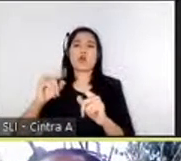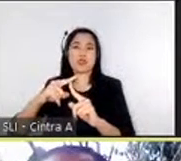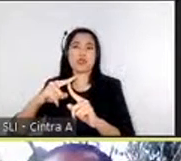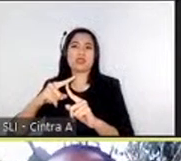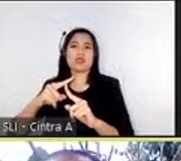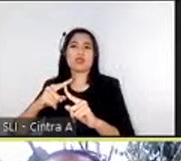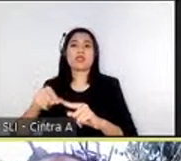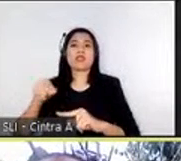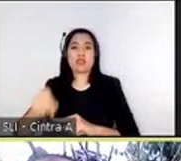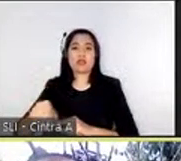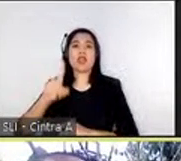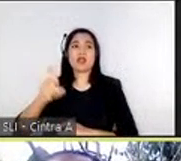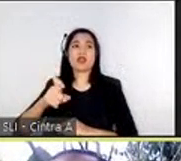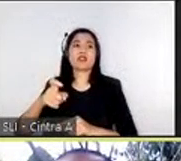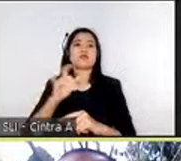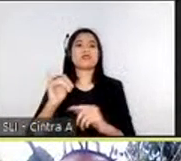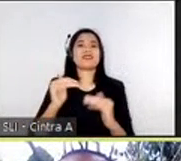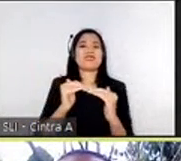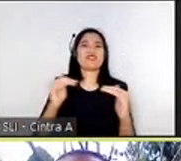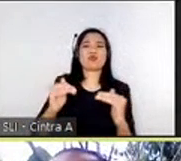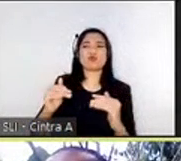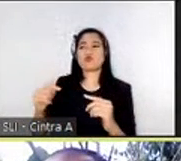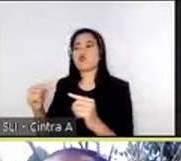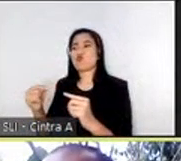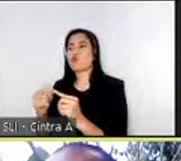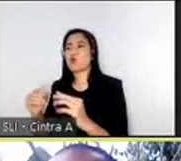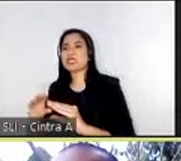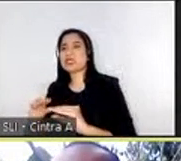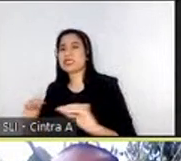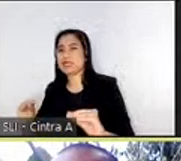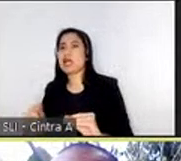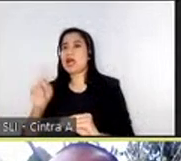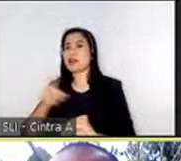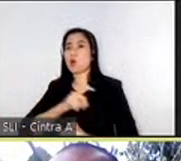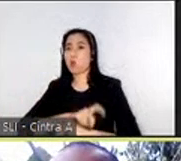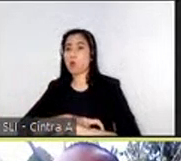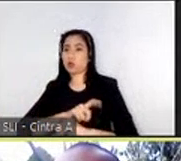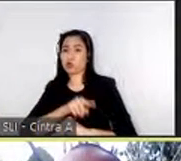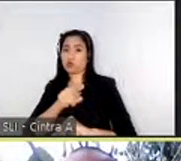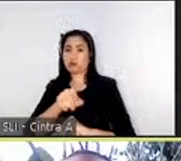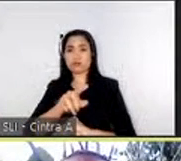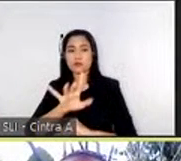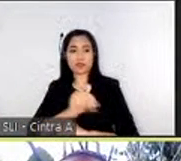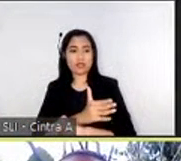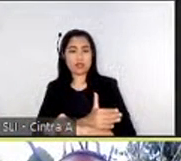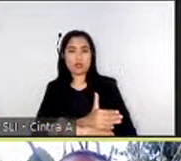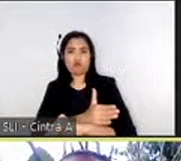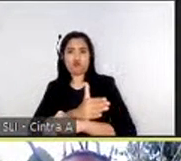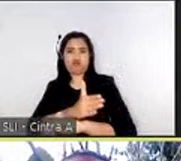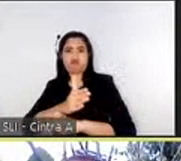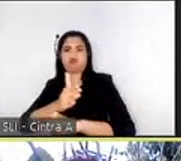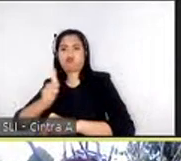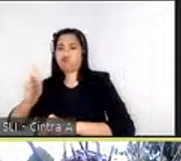kerja ini memberi legitimasi atas status hubungan ker peranian kerja Wak teru jadi terbasak